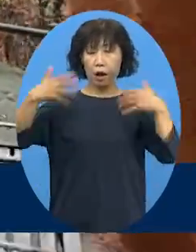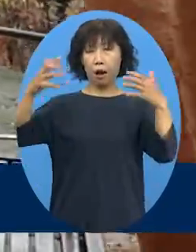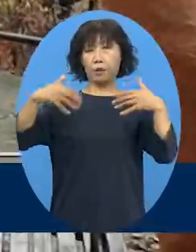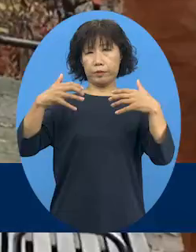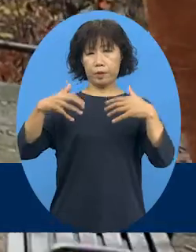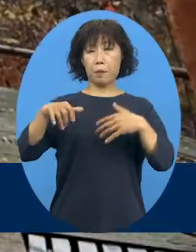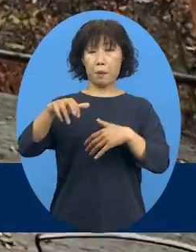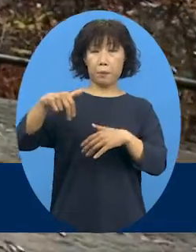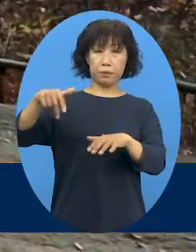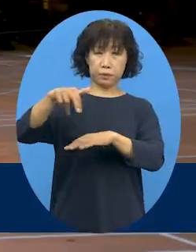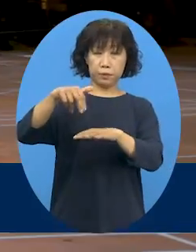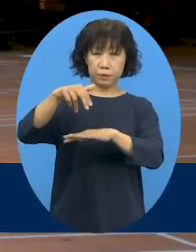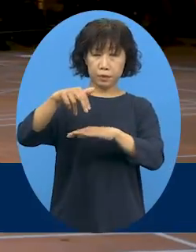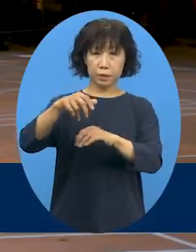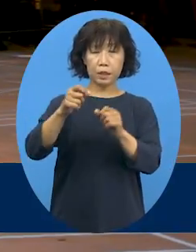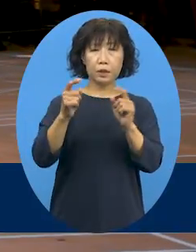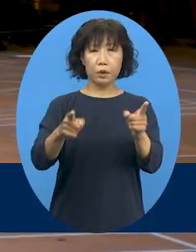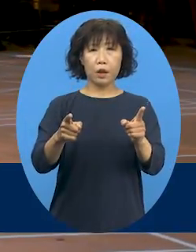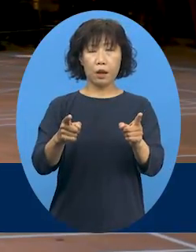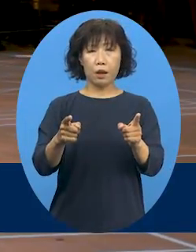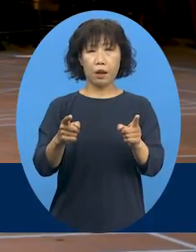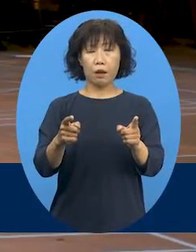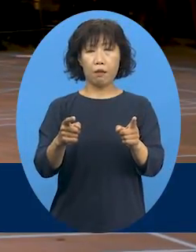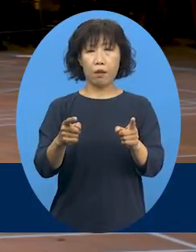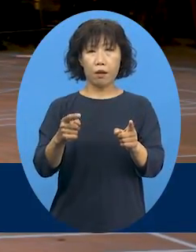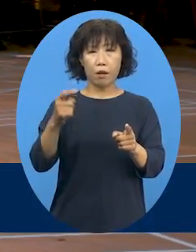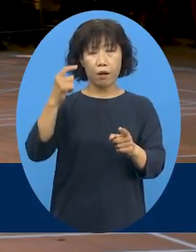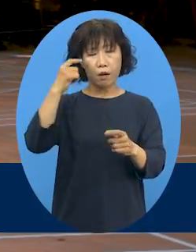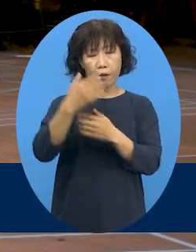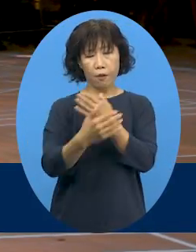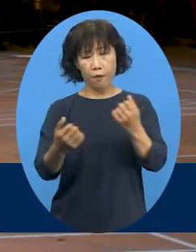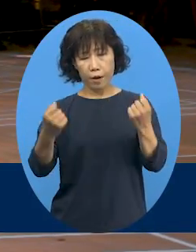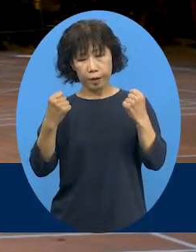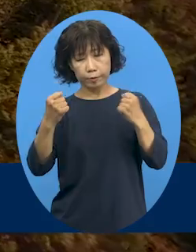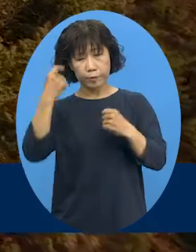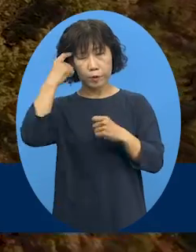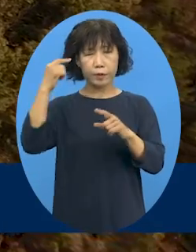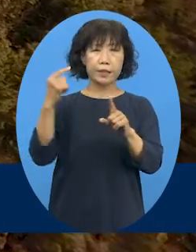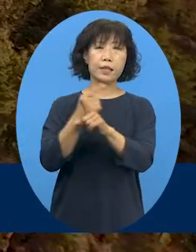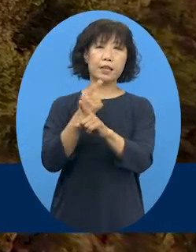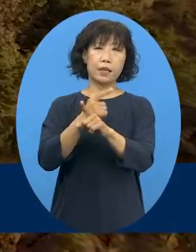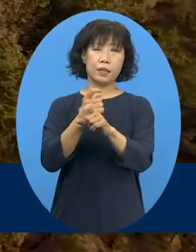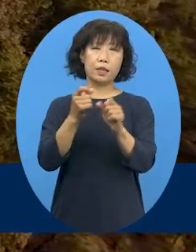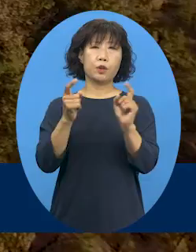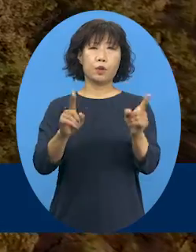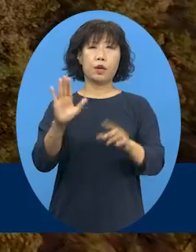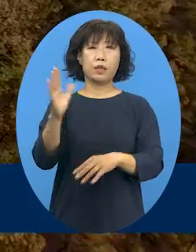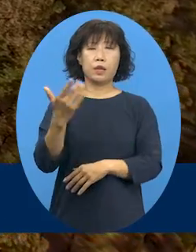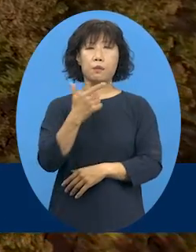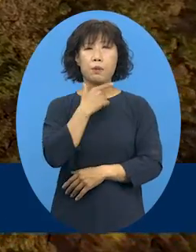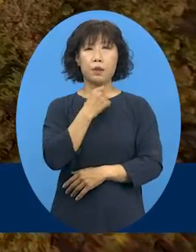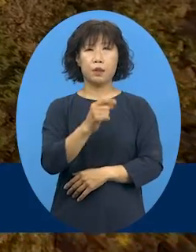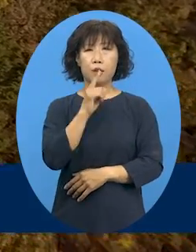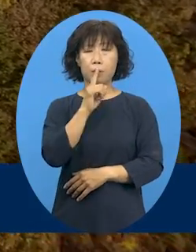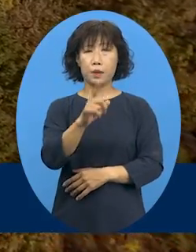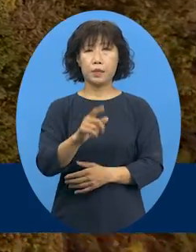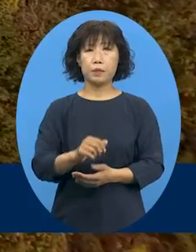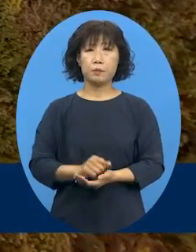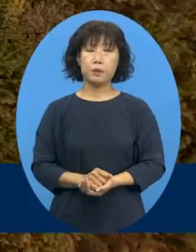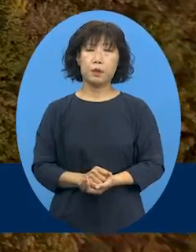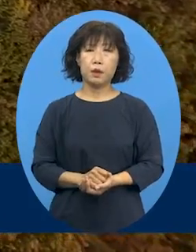물든 배봉산 을 즐기며 걷는 이번 챌린지를 통해 건강과 힐링을 없는 시간이 될 수 있게 바란다 고 전했습니다